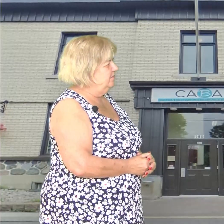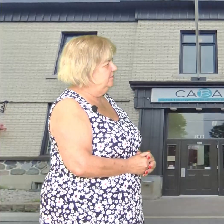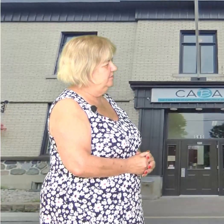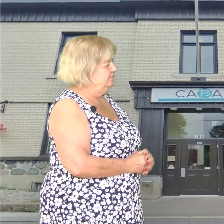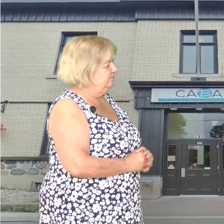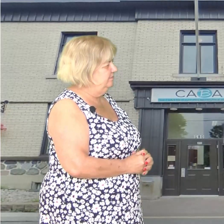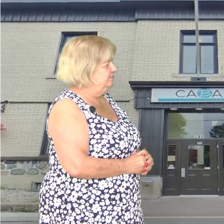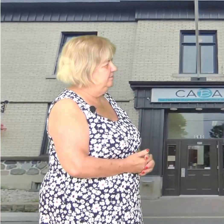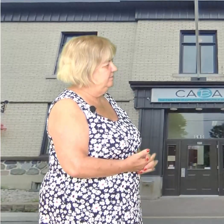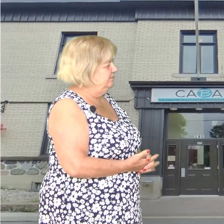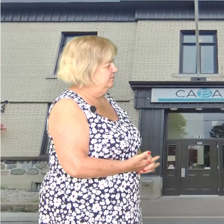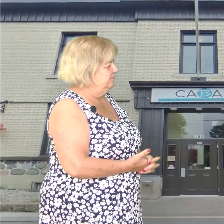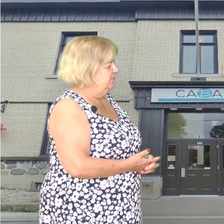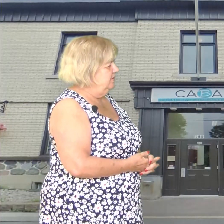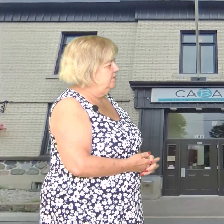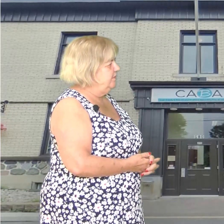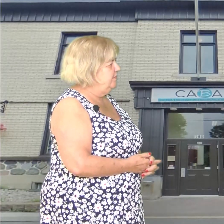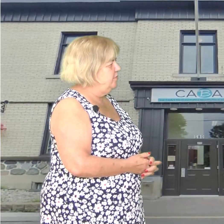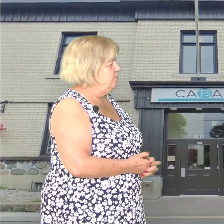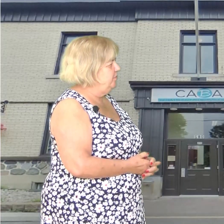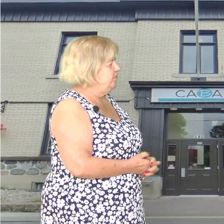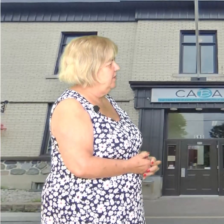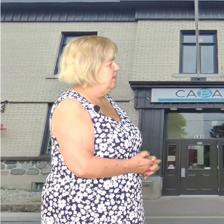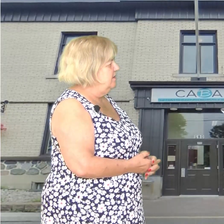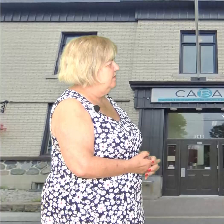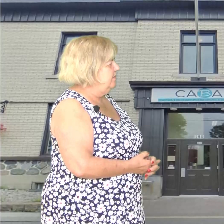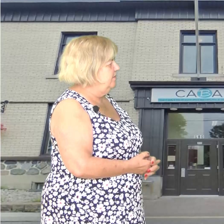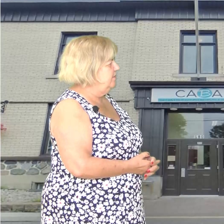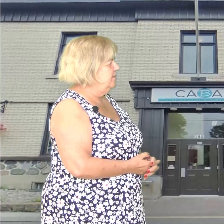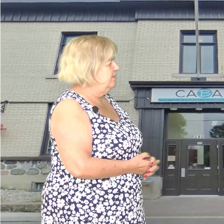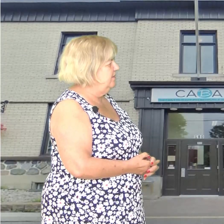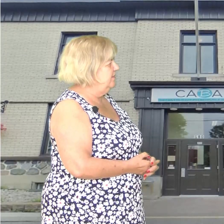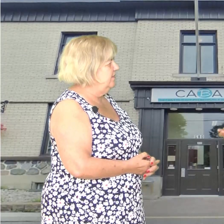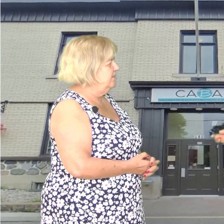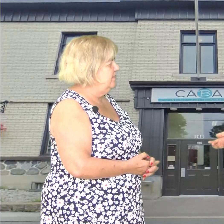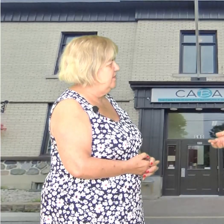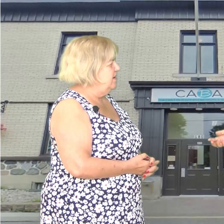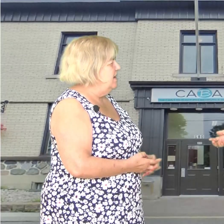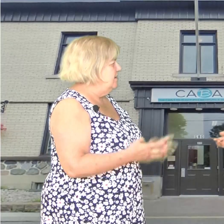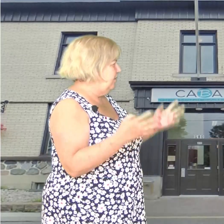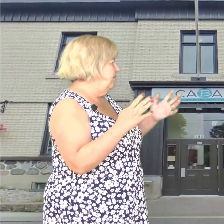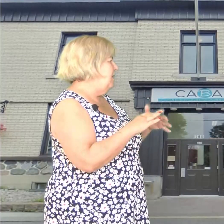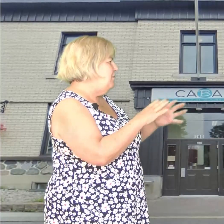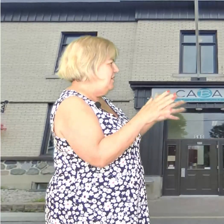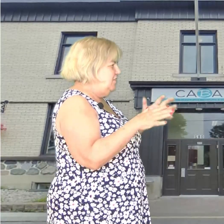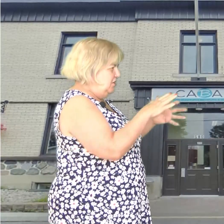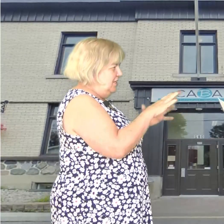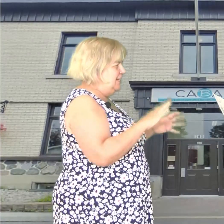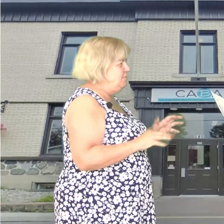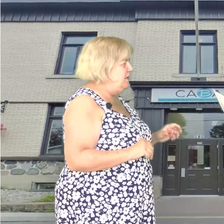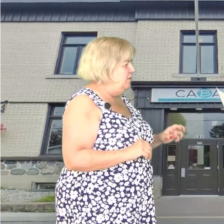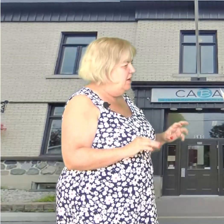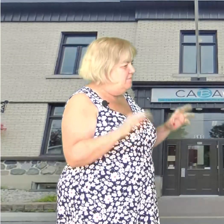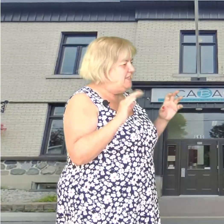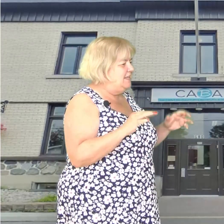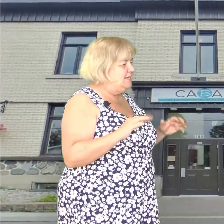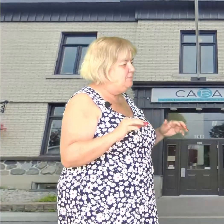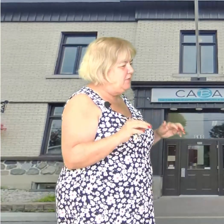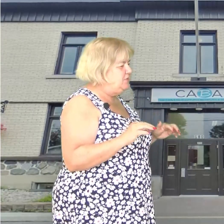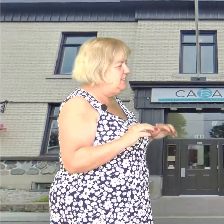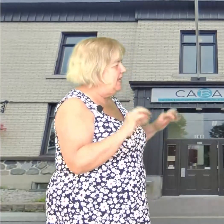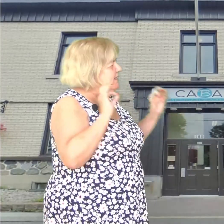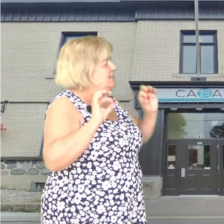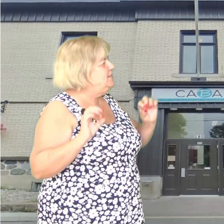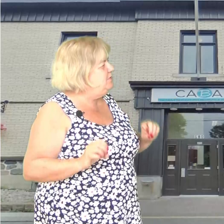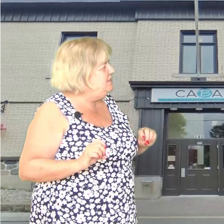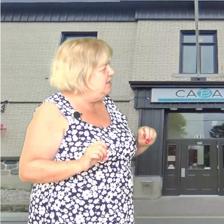le site internet. Vous venez chercher votre menu au caba. Ça va vous donner une bonne idée. Puis, vous n'avez pas de contrat. Il y a cet aspect-là, mais c'est l